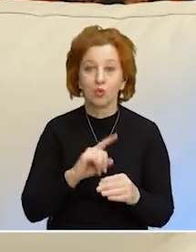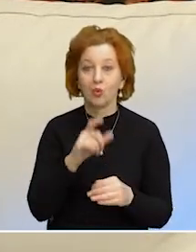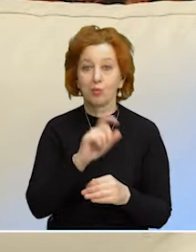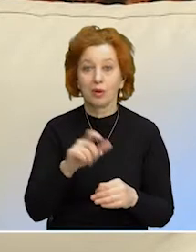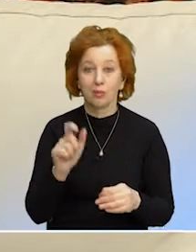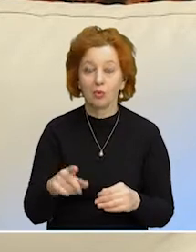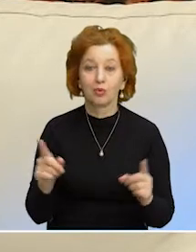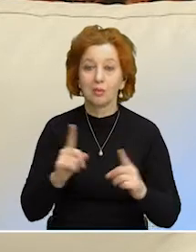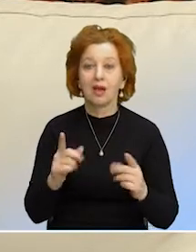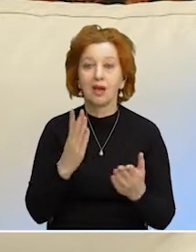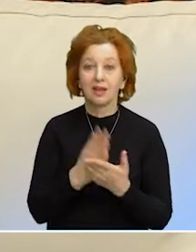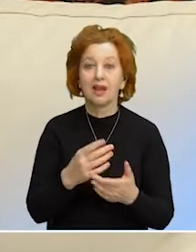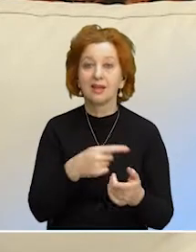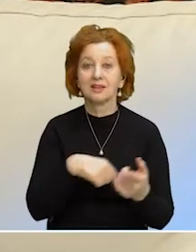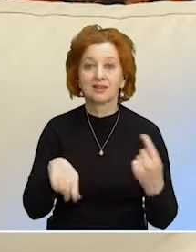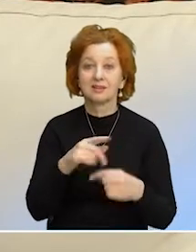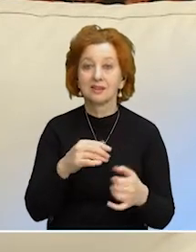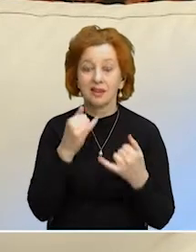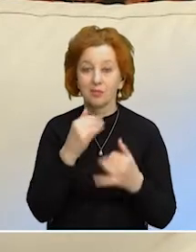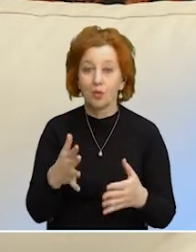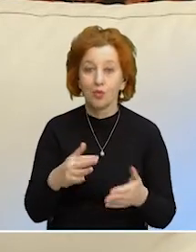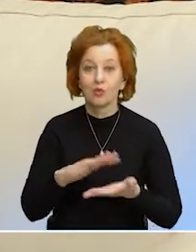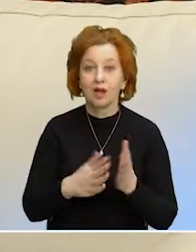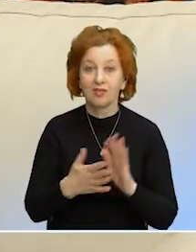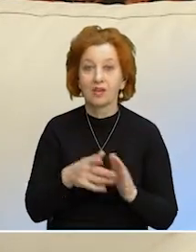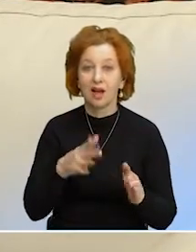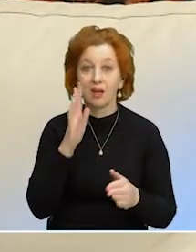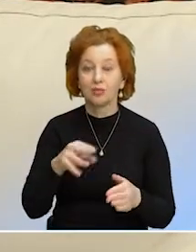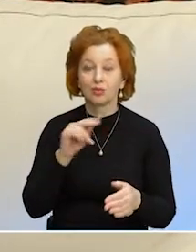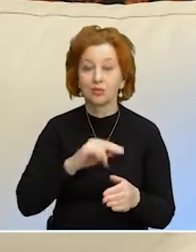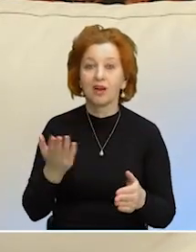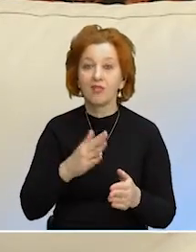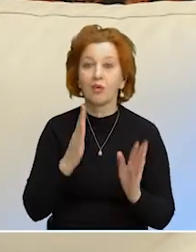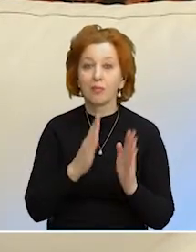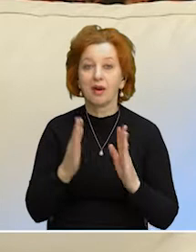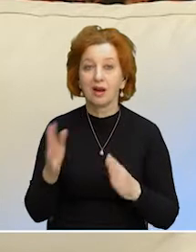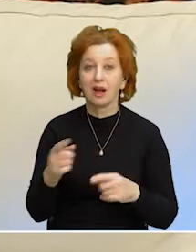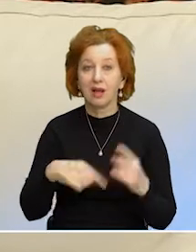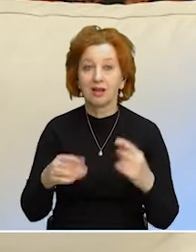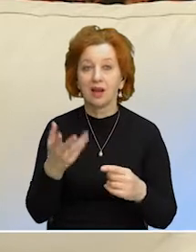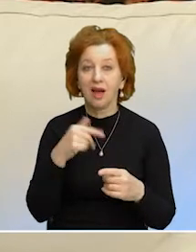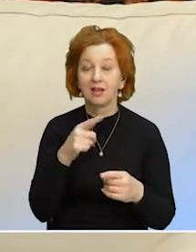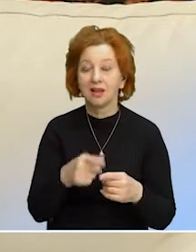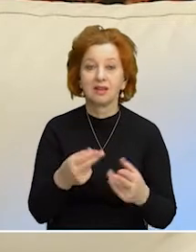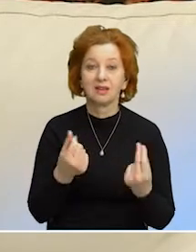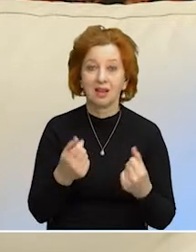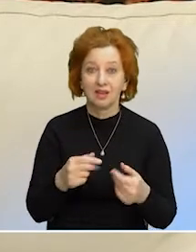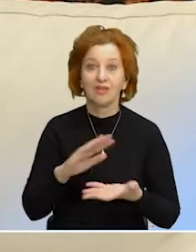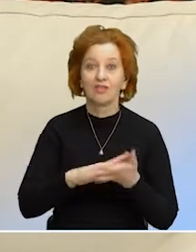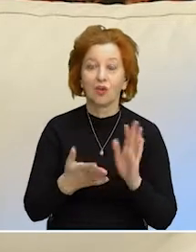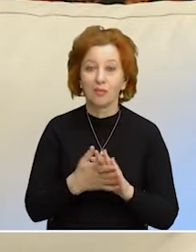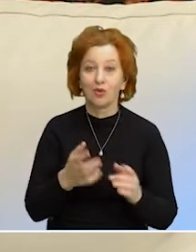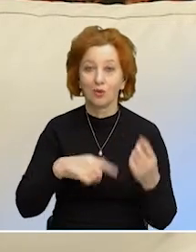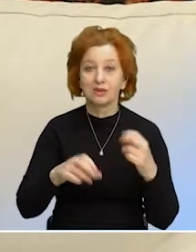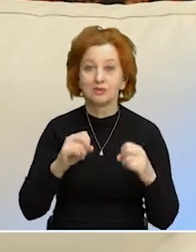удобно людям. Если дома, на которых люди умеют договориться о том, какие они будут работать делать, в каком порядке и когда, они формируют денежные средства